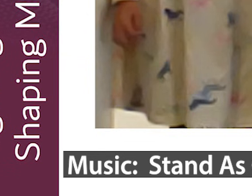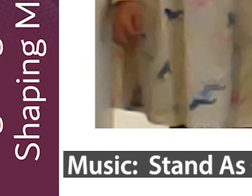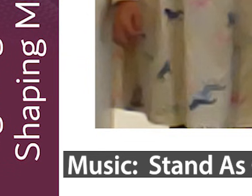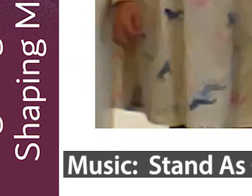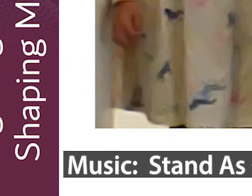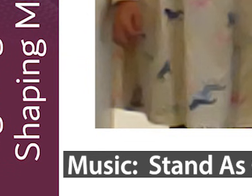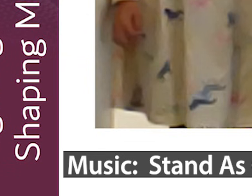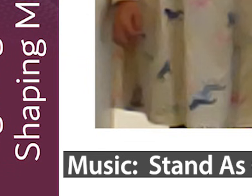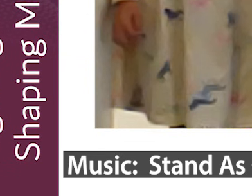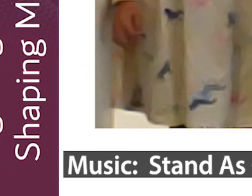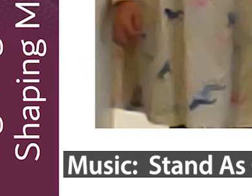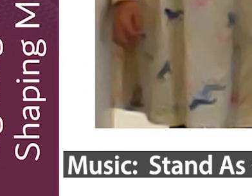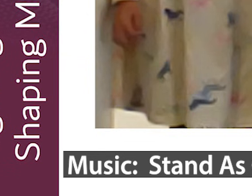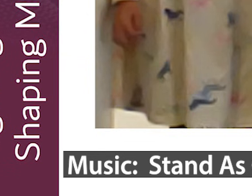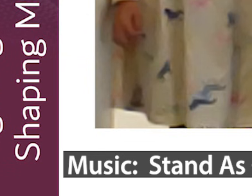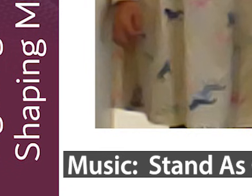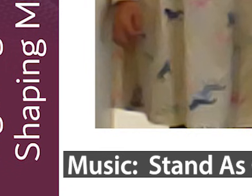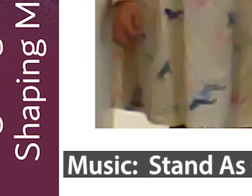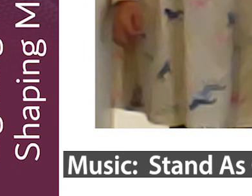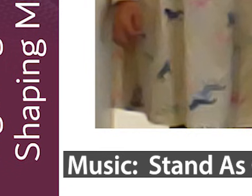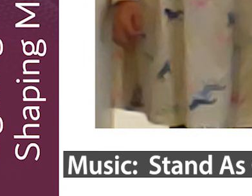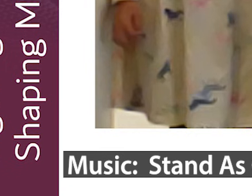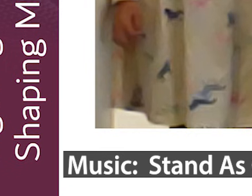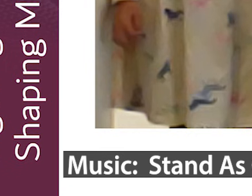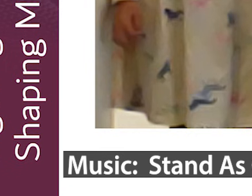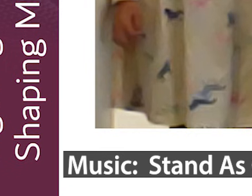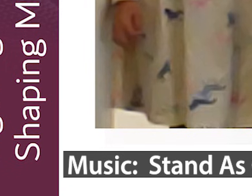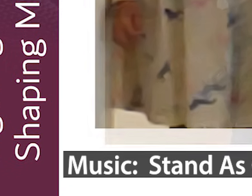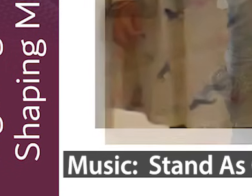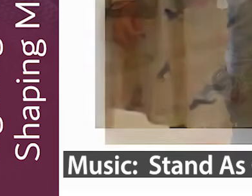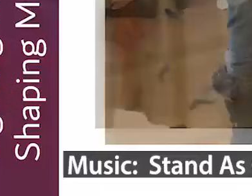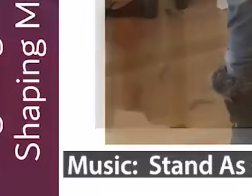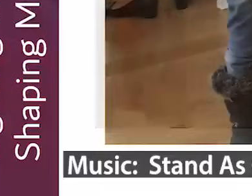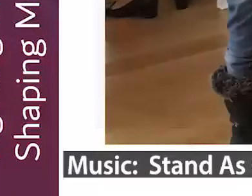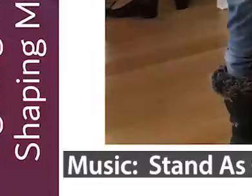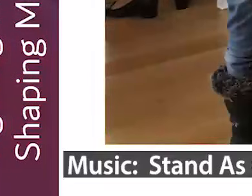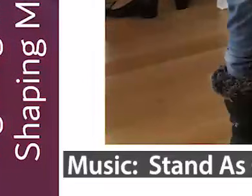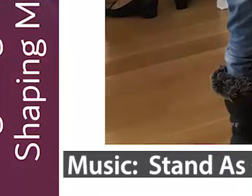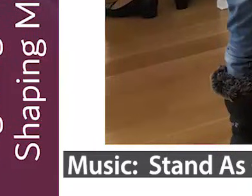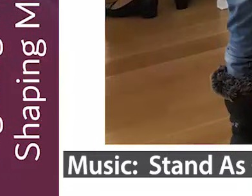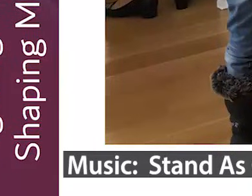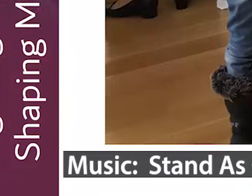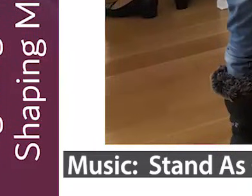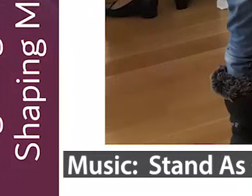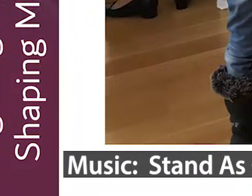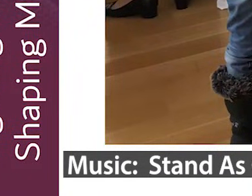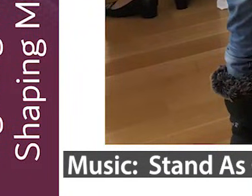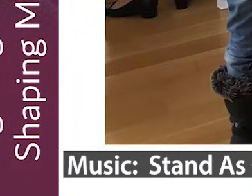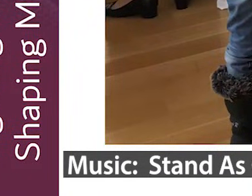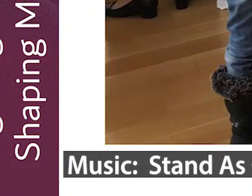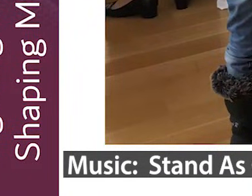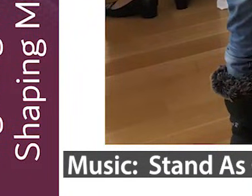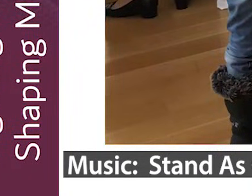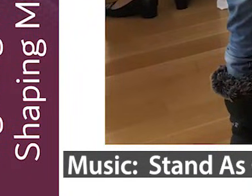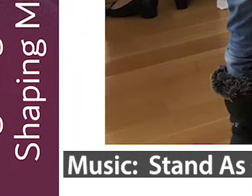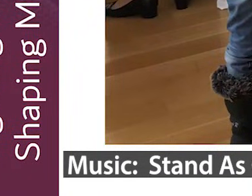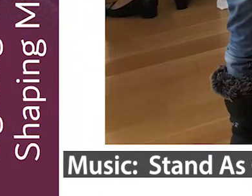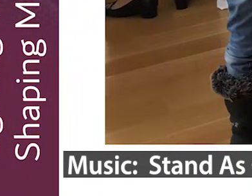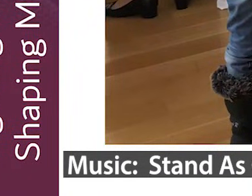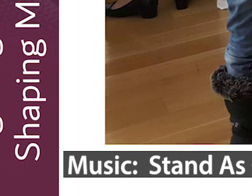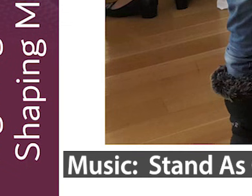your light shine through mankind. أشهد أن